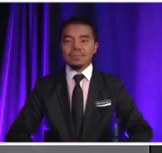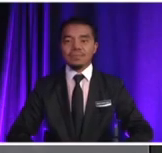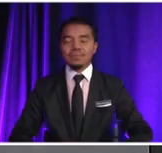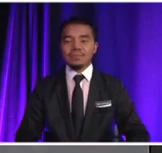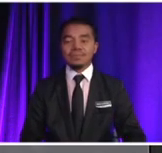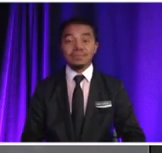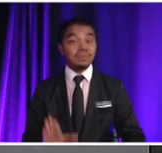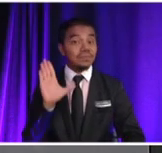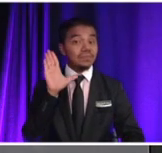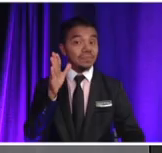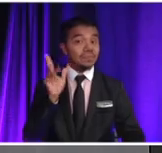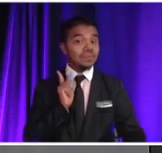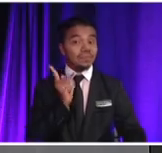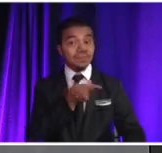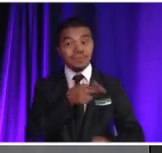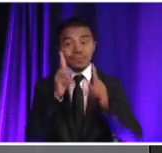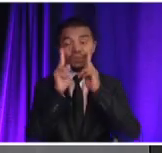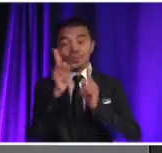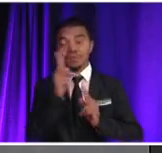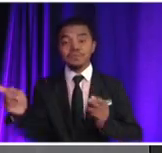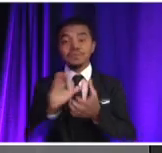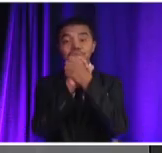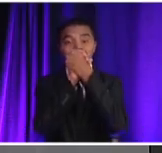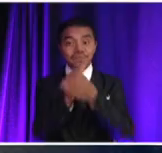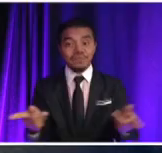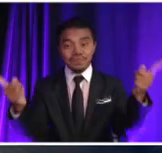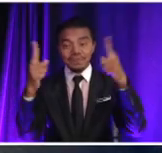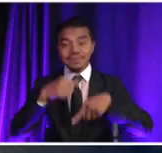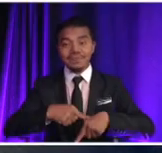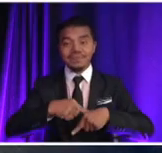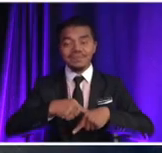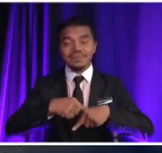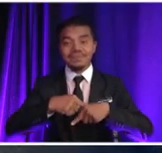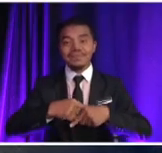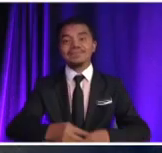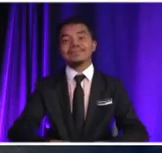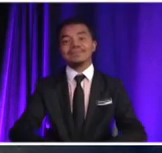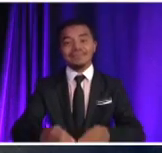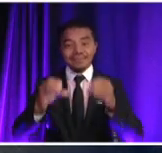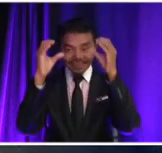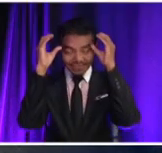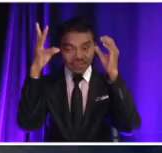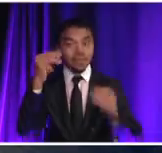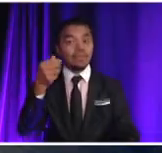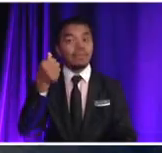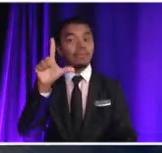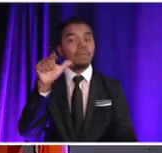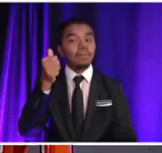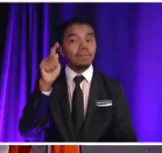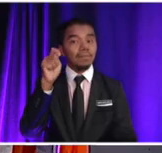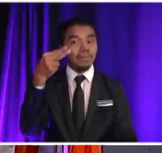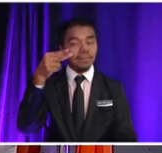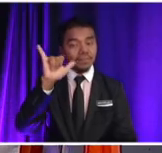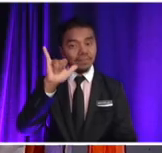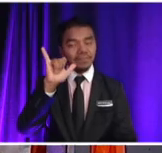murid-murid kita ucapkan selamat datang kepada cek gumalati apa kabar Cikgu salam sejahtera saya juga Melati